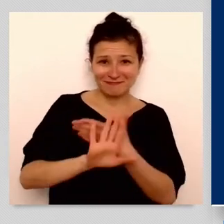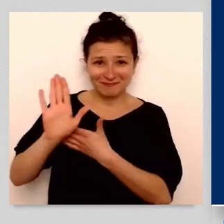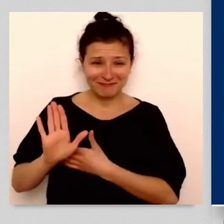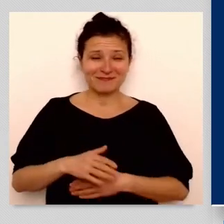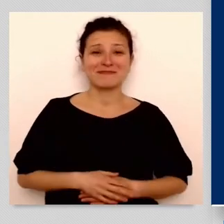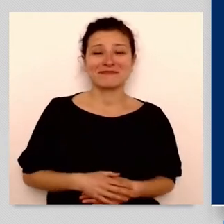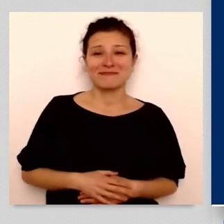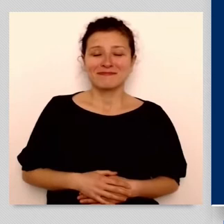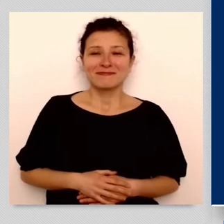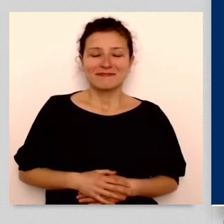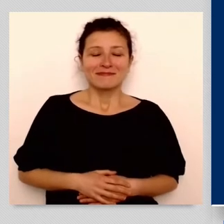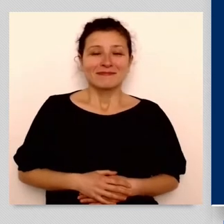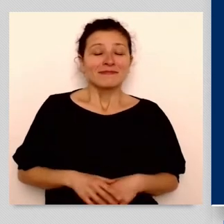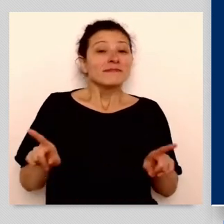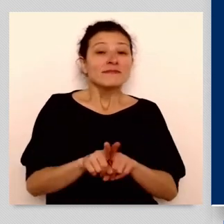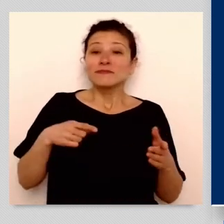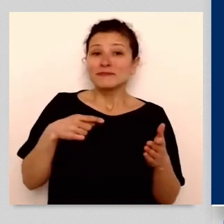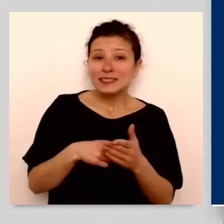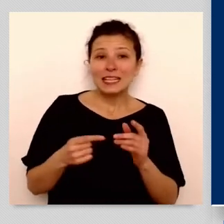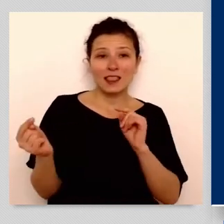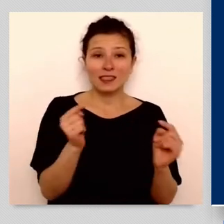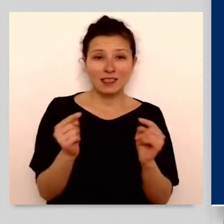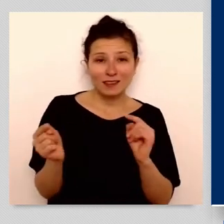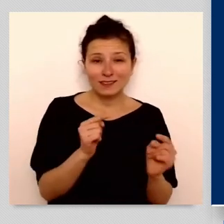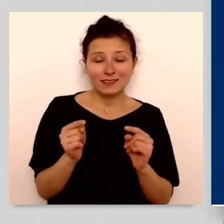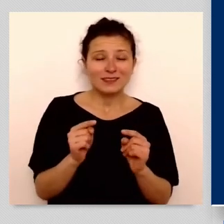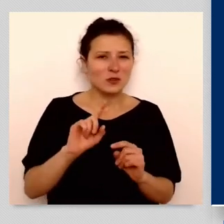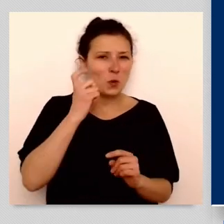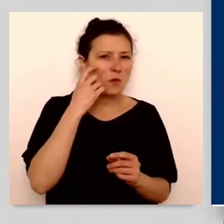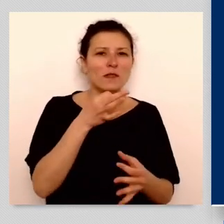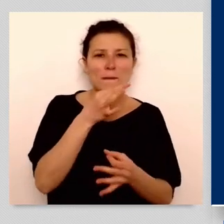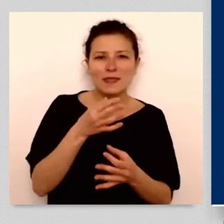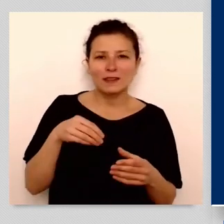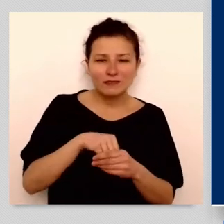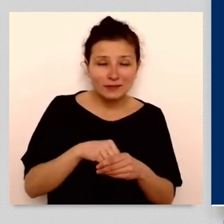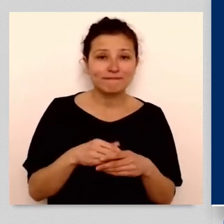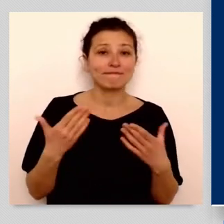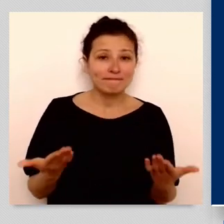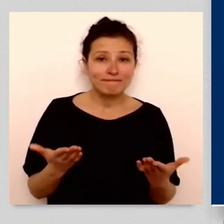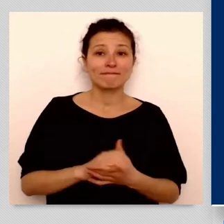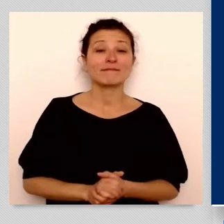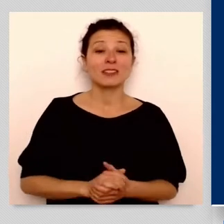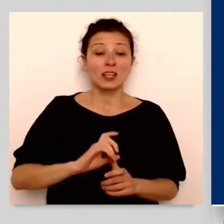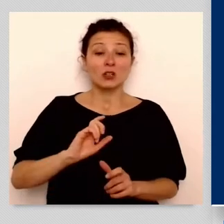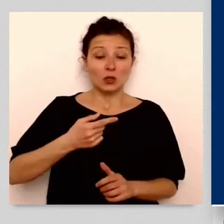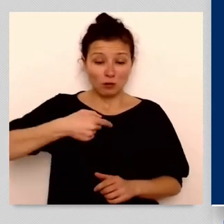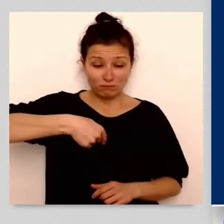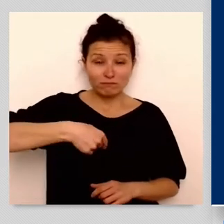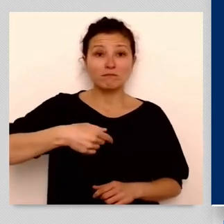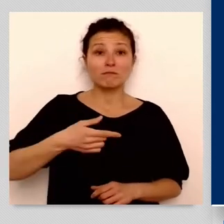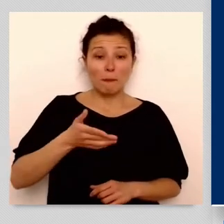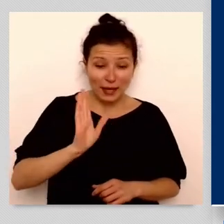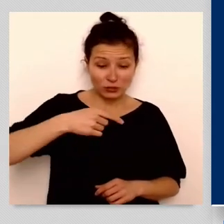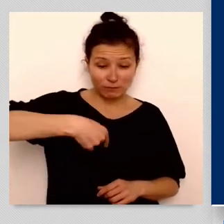też intencja tej rozmowy i zasadnicze pytanie jest, na ile to, co nas czeka, o czym rozmawiamy